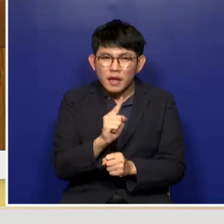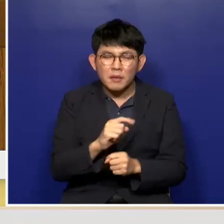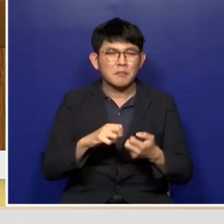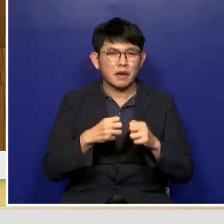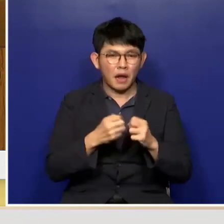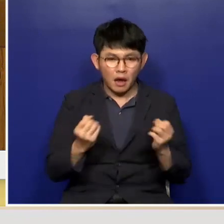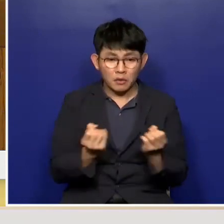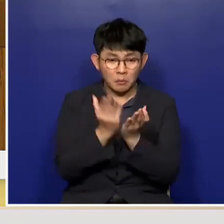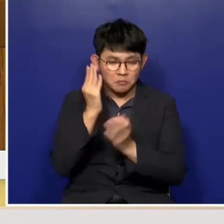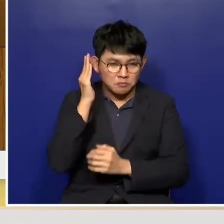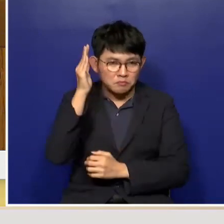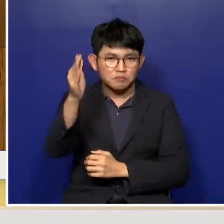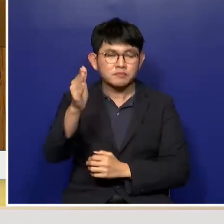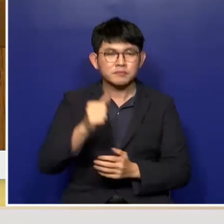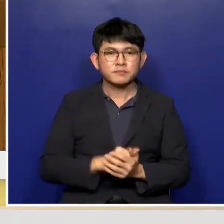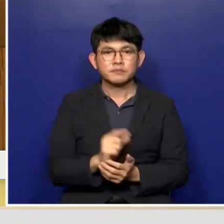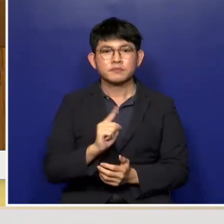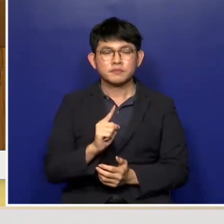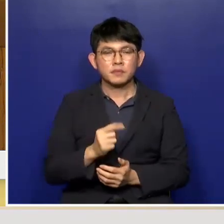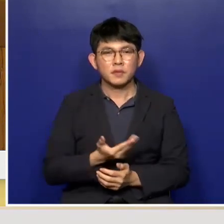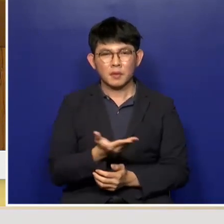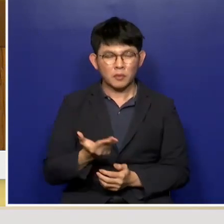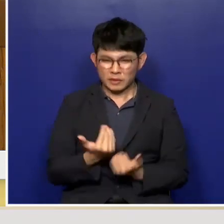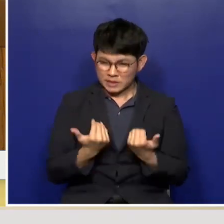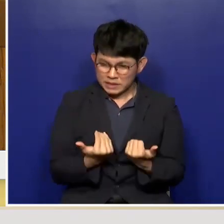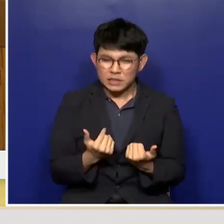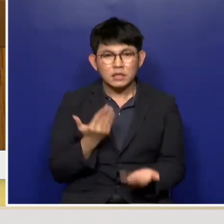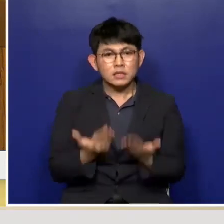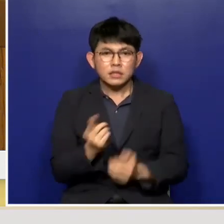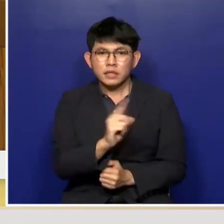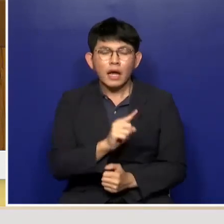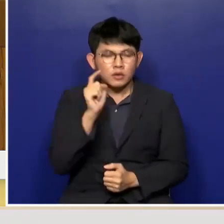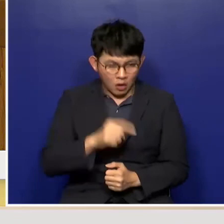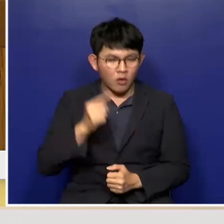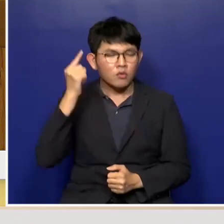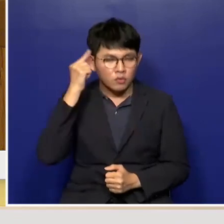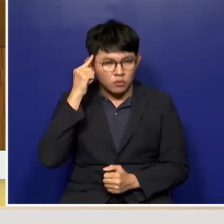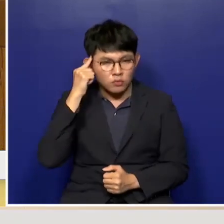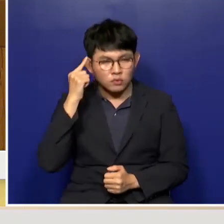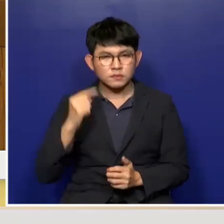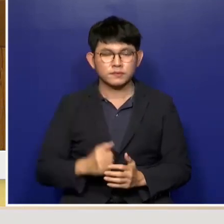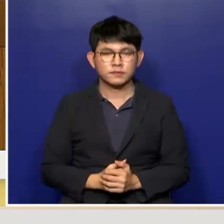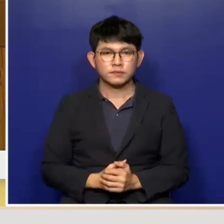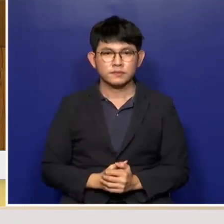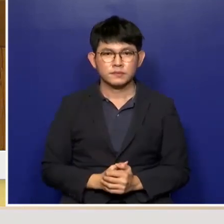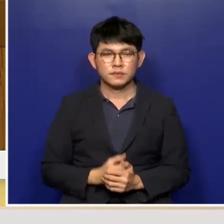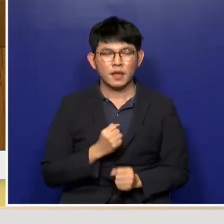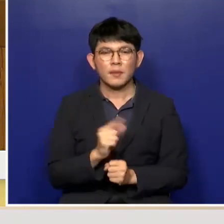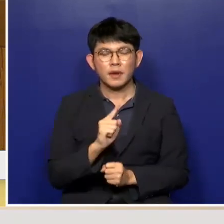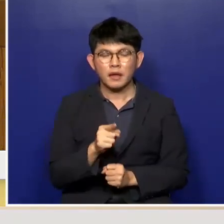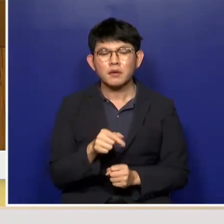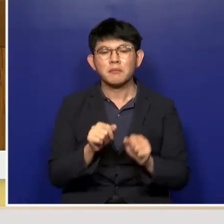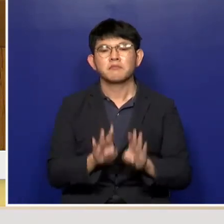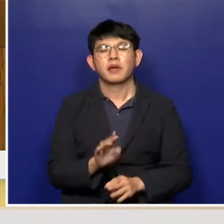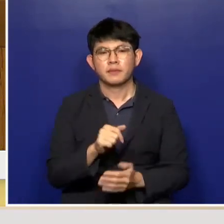มผลกเขาใวขางหน้านั่นคสทกคน ที่นี่หอที่ไหน ต้องสำนึกอย่นี้เสมอถาทำอะไรกได้อย่นั้เลย